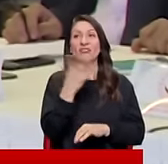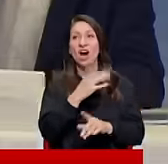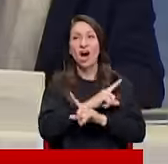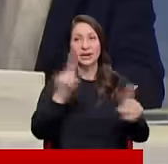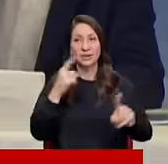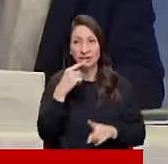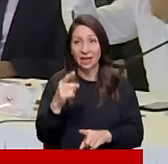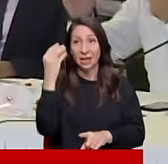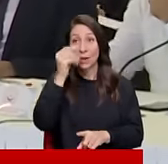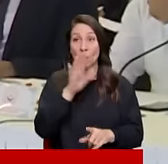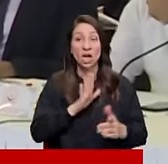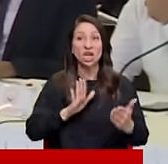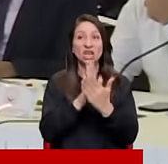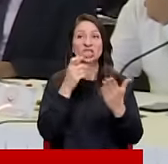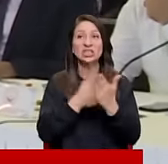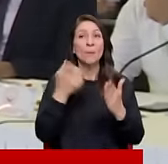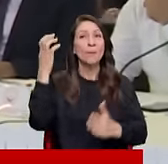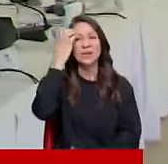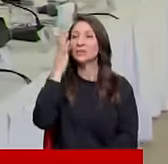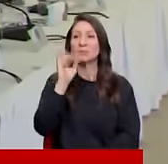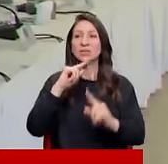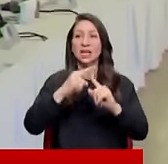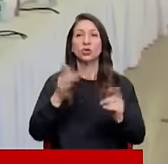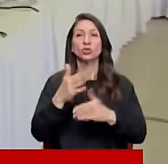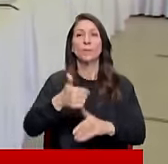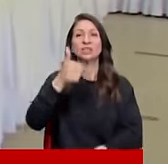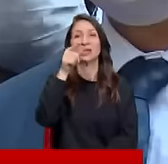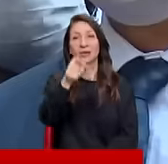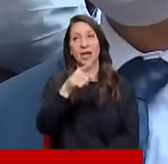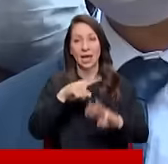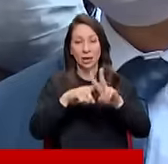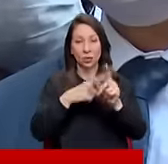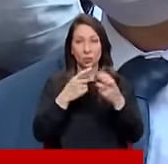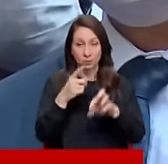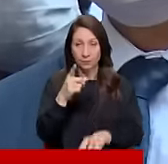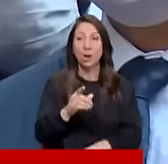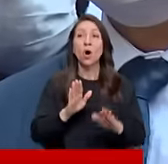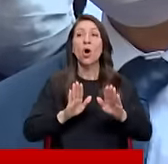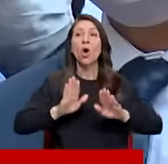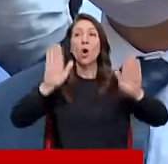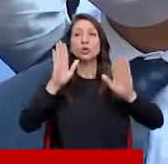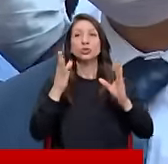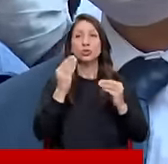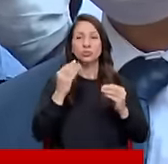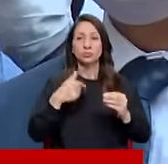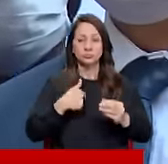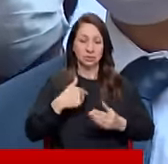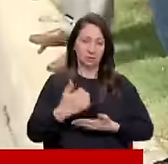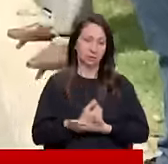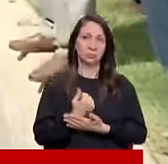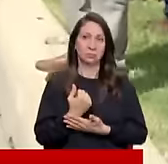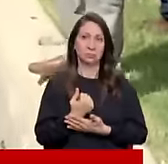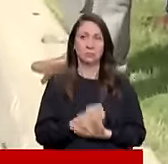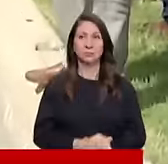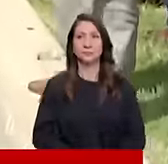reddedildi. İmamoğlu'na karşı çıkan isimlerin başındaydı Taksiciler Odası Başkanı Eyüp Aksu. Oy çokluğu ile lehimize bir karar